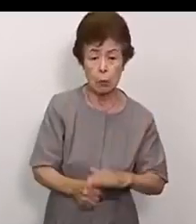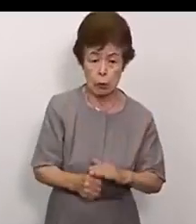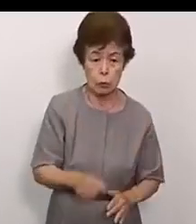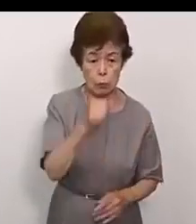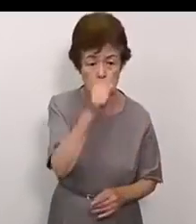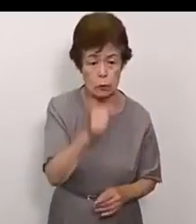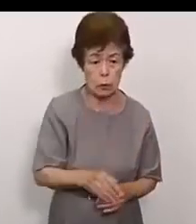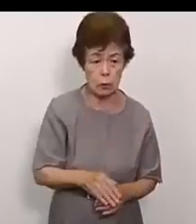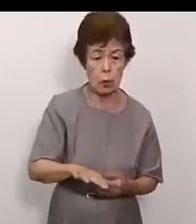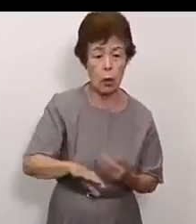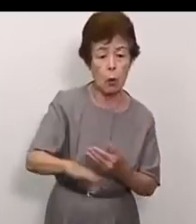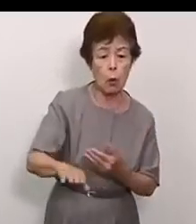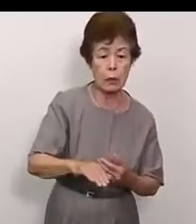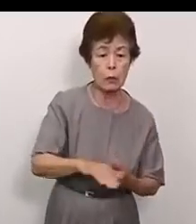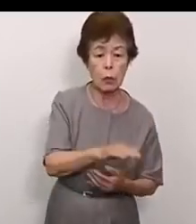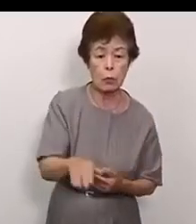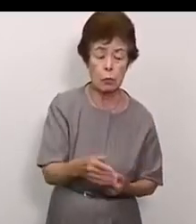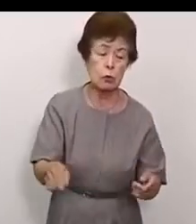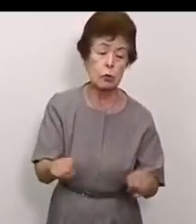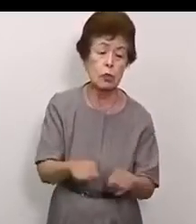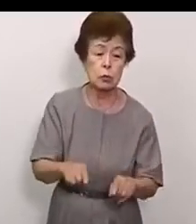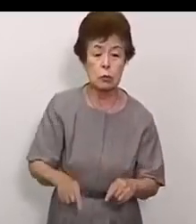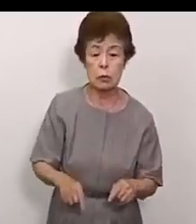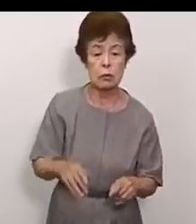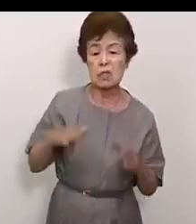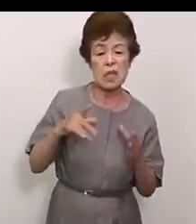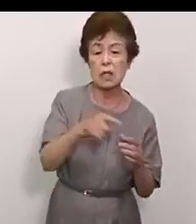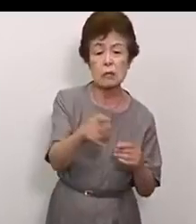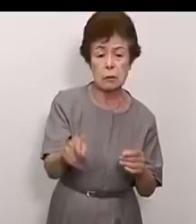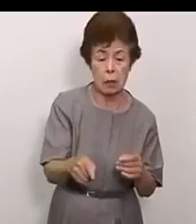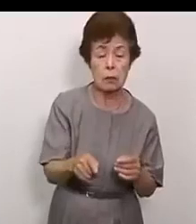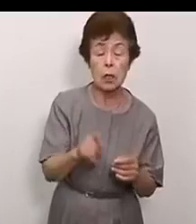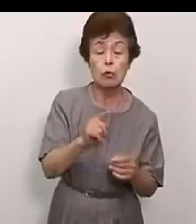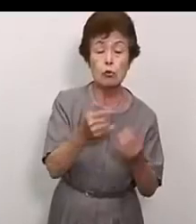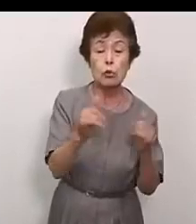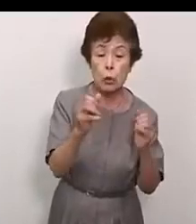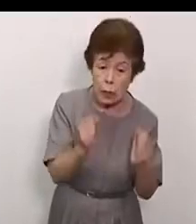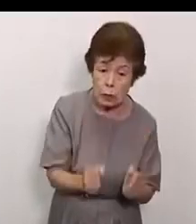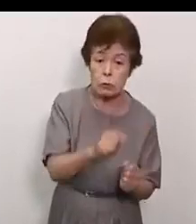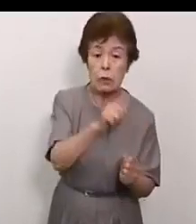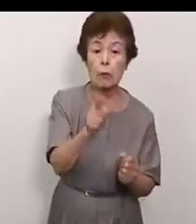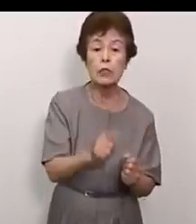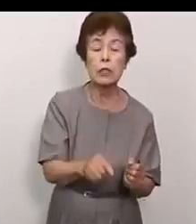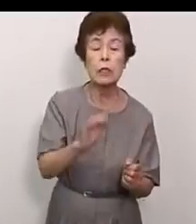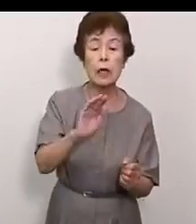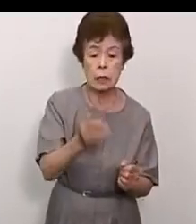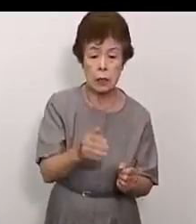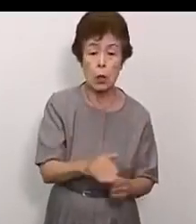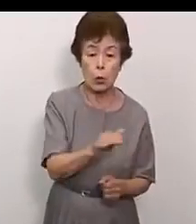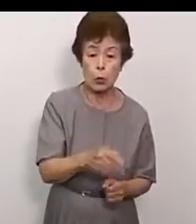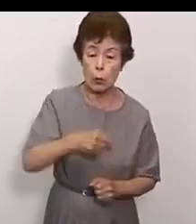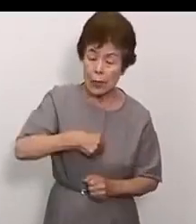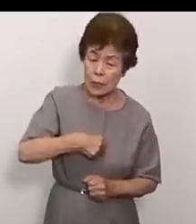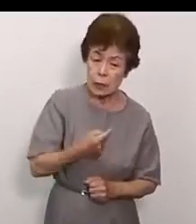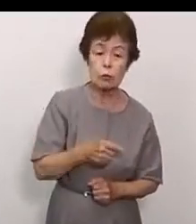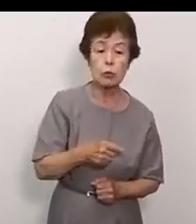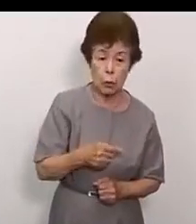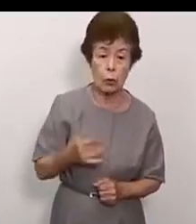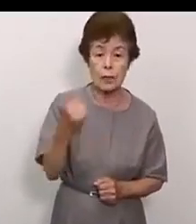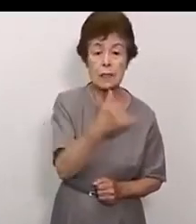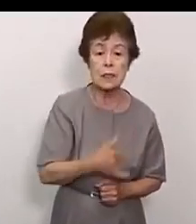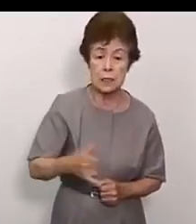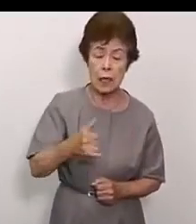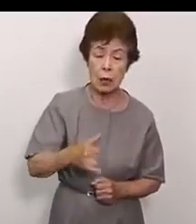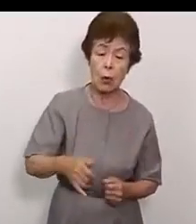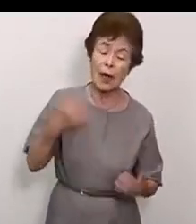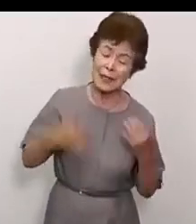なきゃなんて、うん、そんなの贅沢だなんて思う人もいるかもしれませんけども、その子どもがその自分の人生をね、その豊かに楽しく